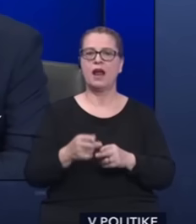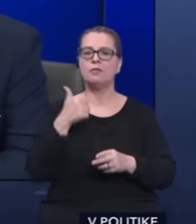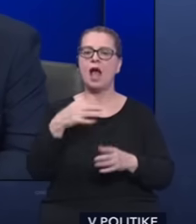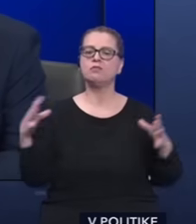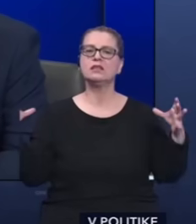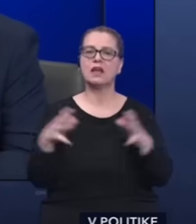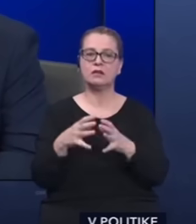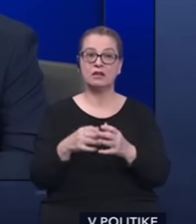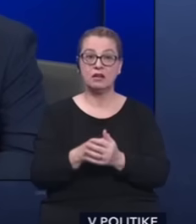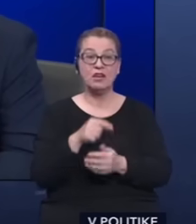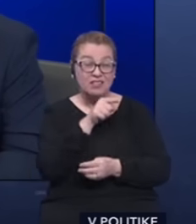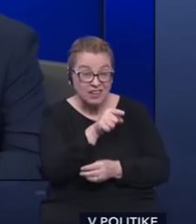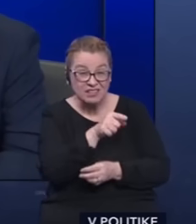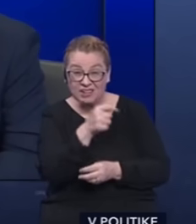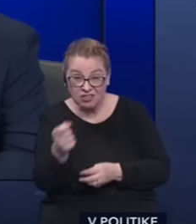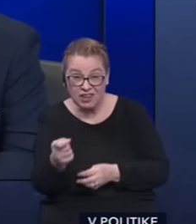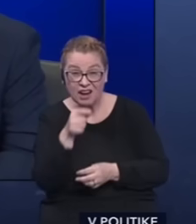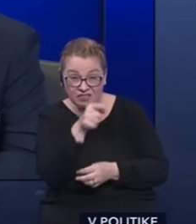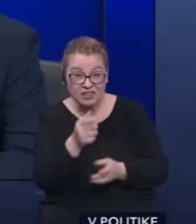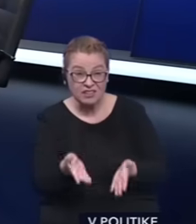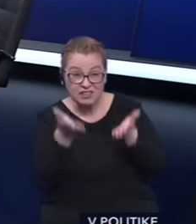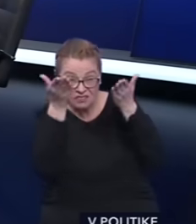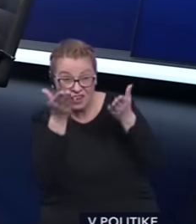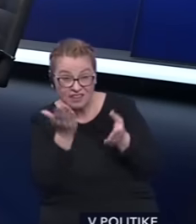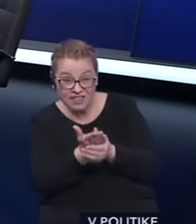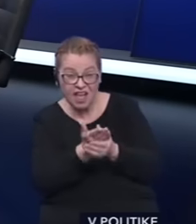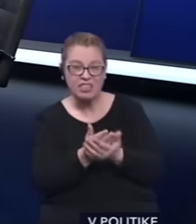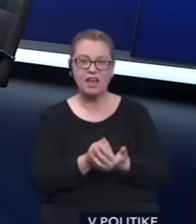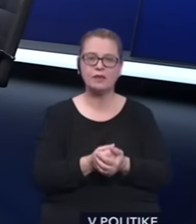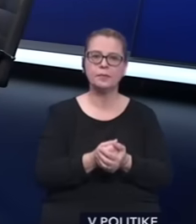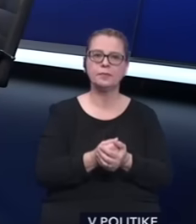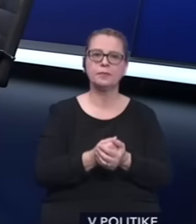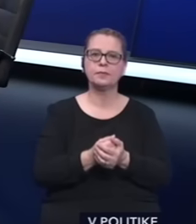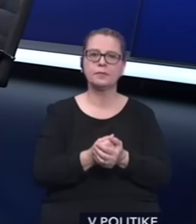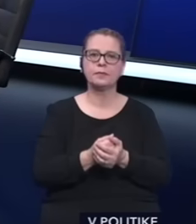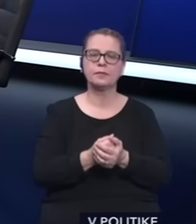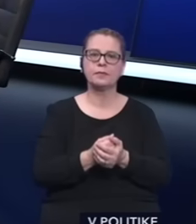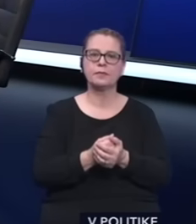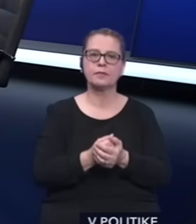tých 15%. Tých 15%, aby sa to zjednotilo na registráciu DPH do